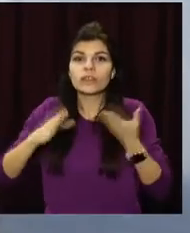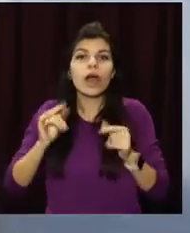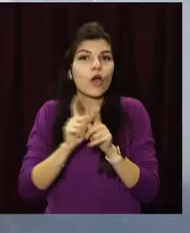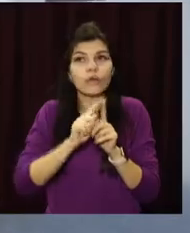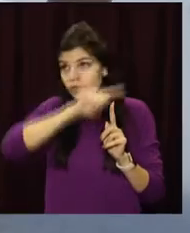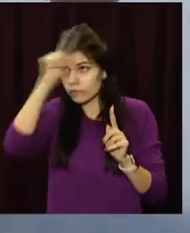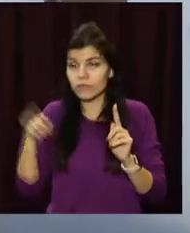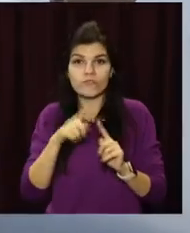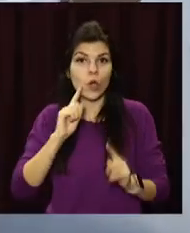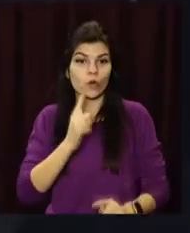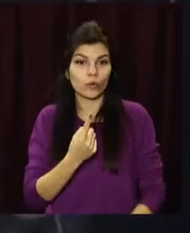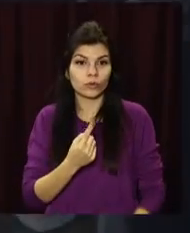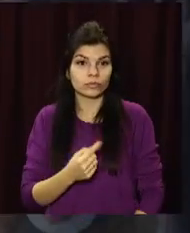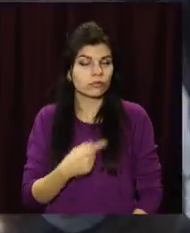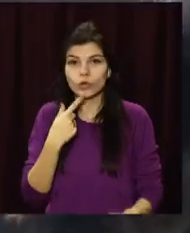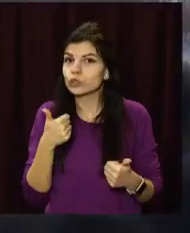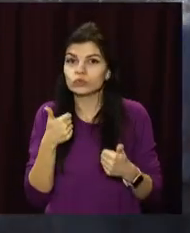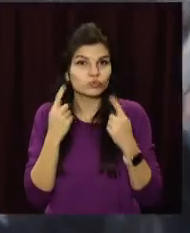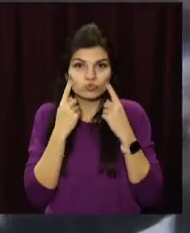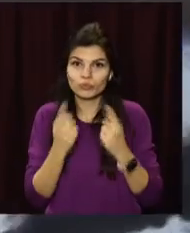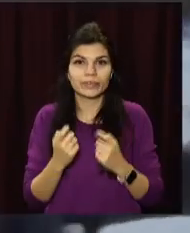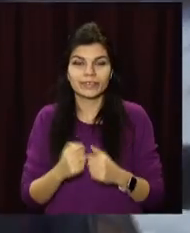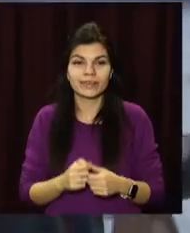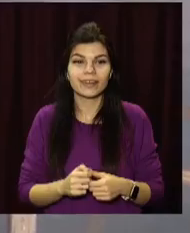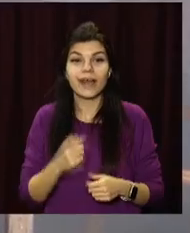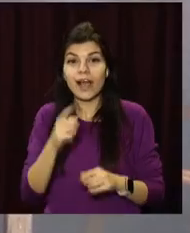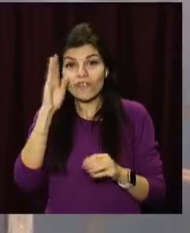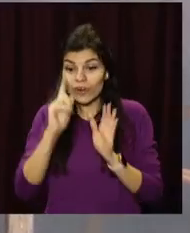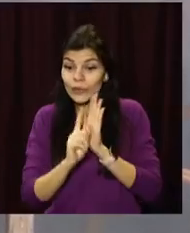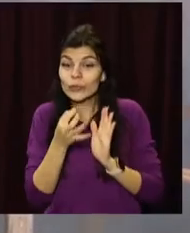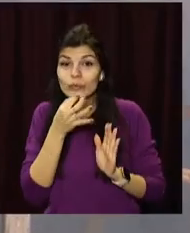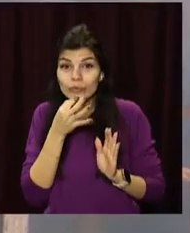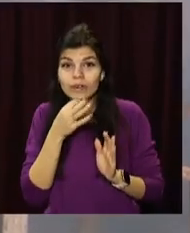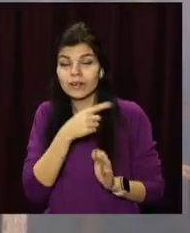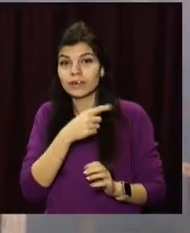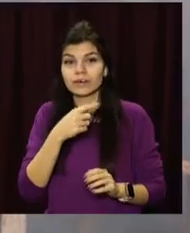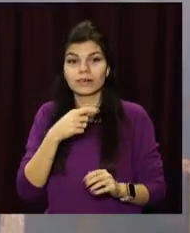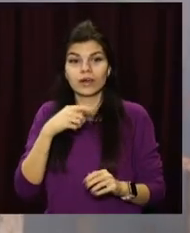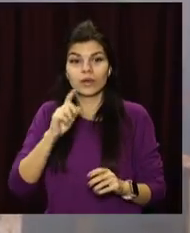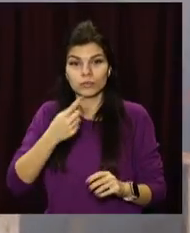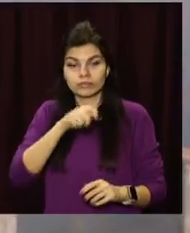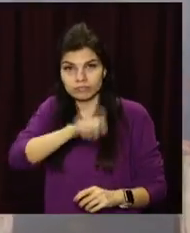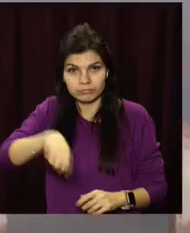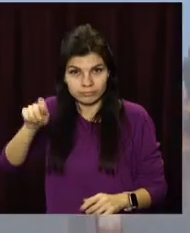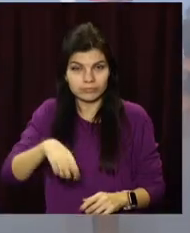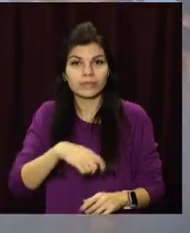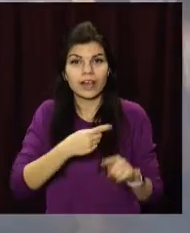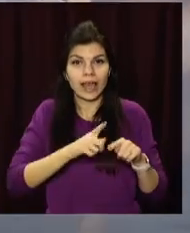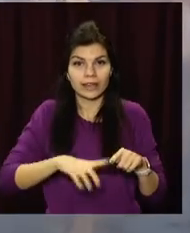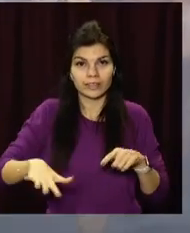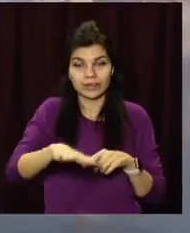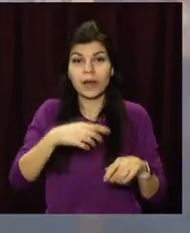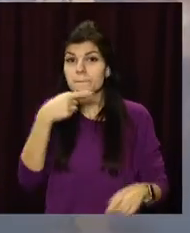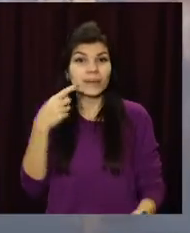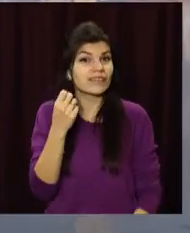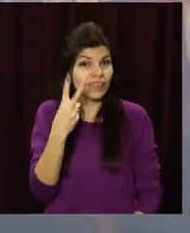святий день, а цілий рік. Які ваші враження? Супер, все супер. Перш ніж пірнути у воду, настоятель храму освятив термальне